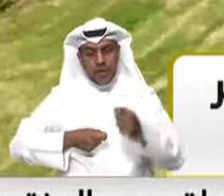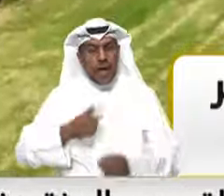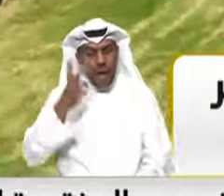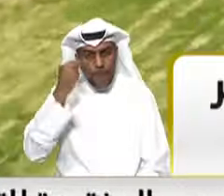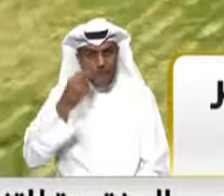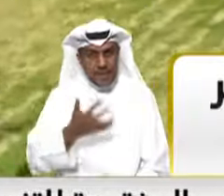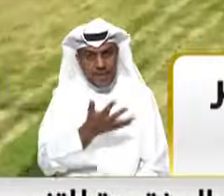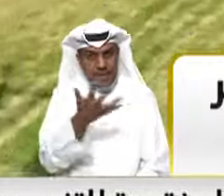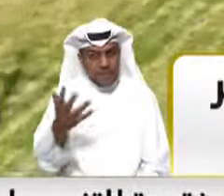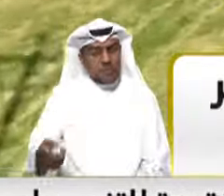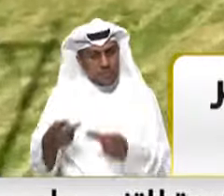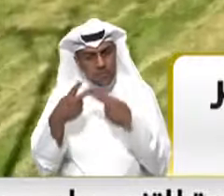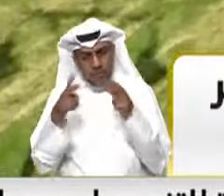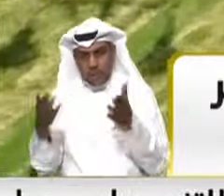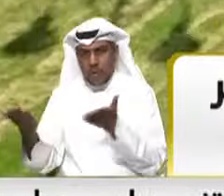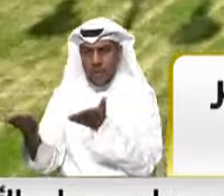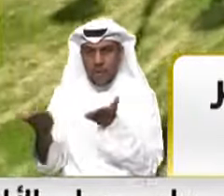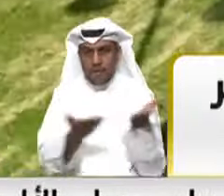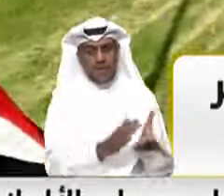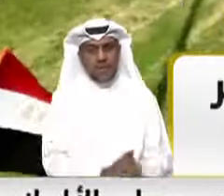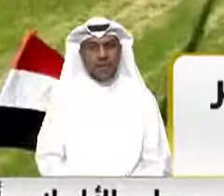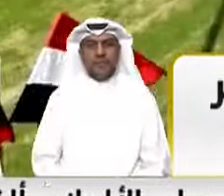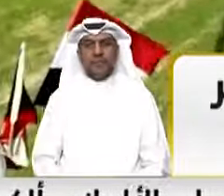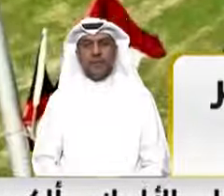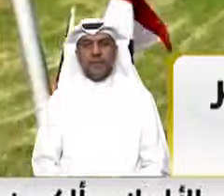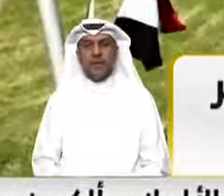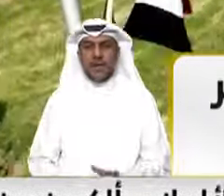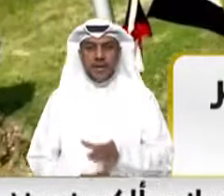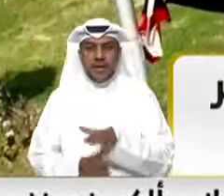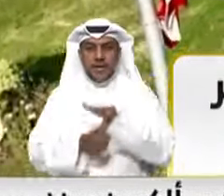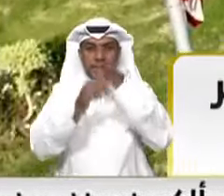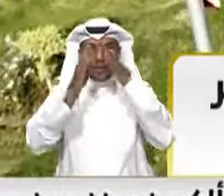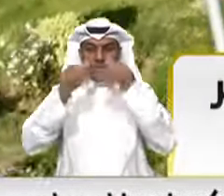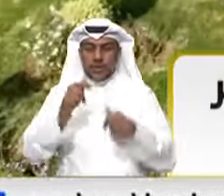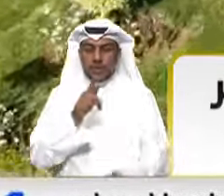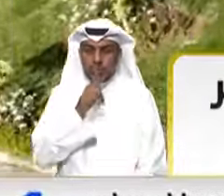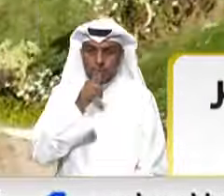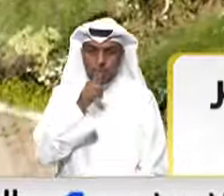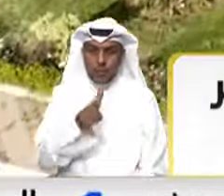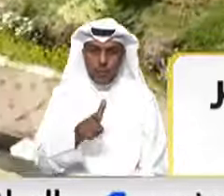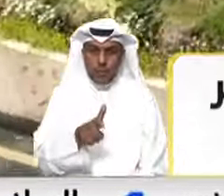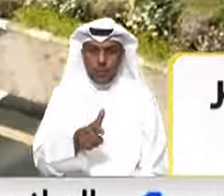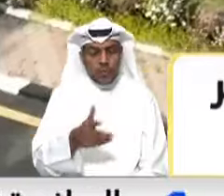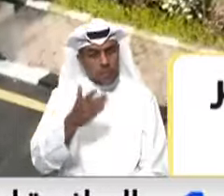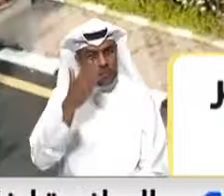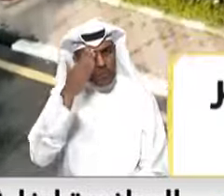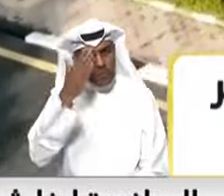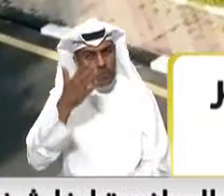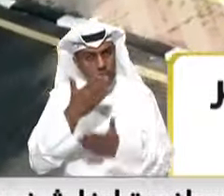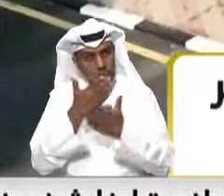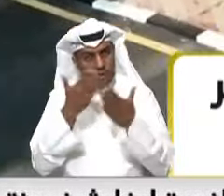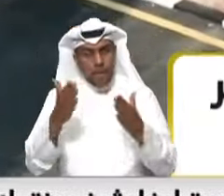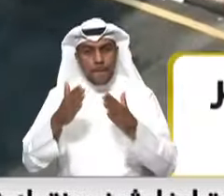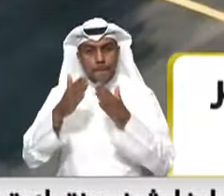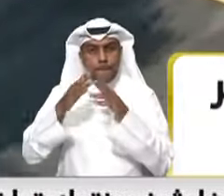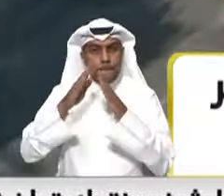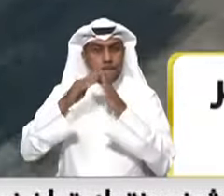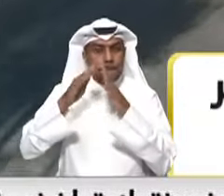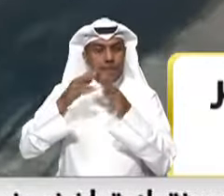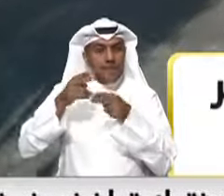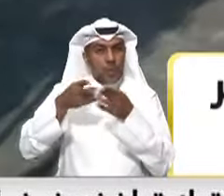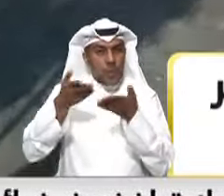المستثمرين، كما عبر فخامة الرئيس عن تثمينه للرعاية التي تتلقاها الجالية المصرية في دولة